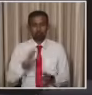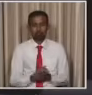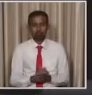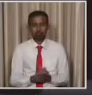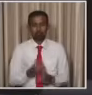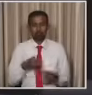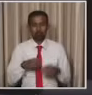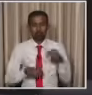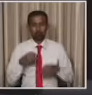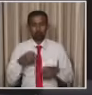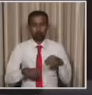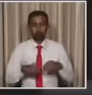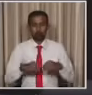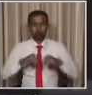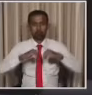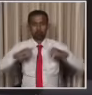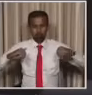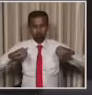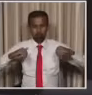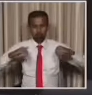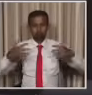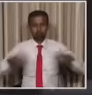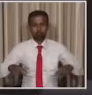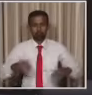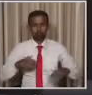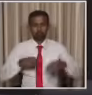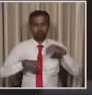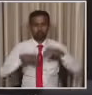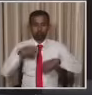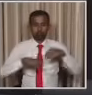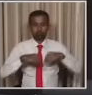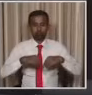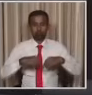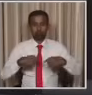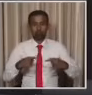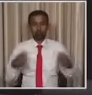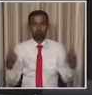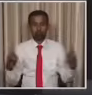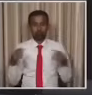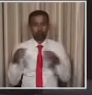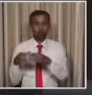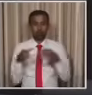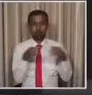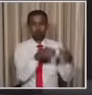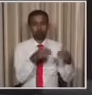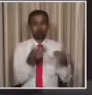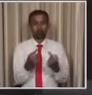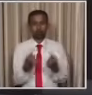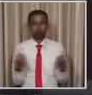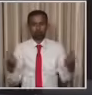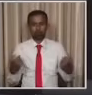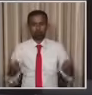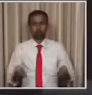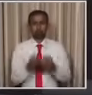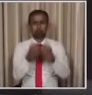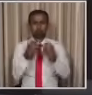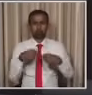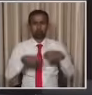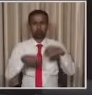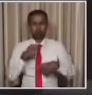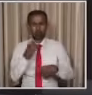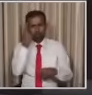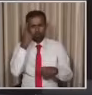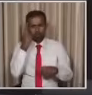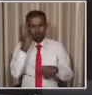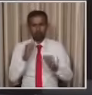අපි දේශපාලනිකව බෙදිලා හිටියේ. අපි දේශපාලනිකව විරුද්ධ කඳවුරවල හිටියේ. අපි හැප්පුණා, අපි දේශපාලන මතවාද